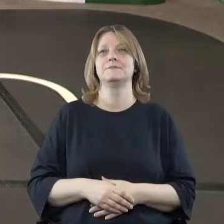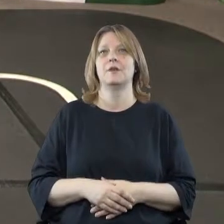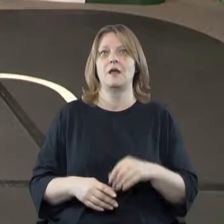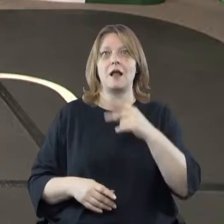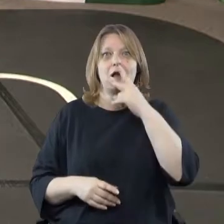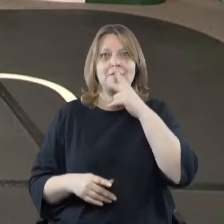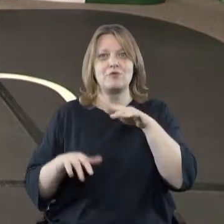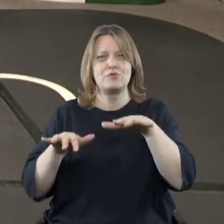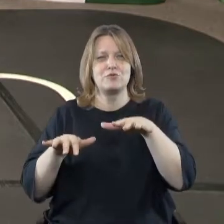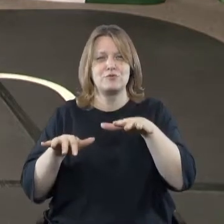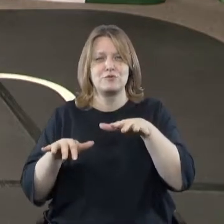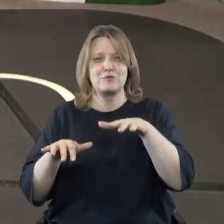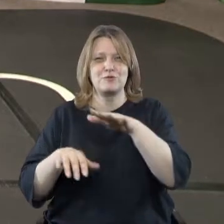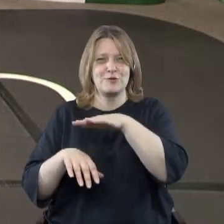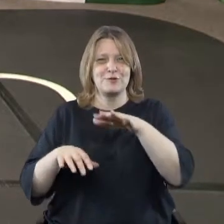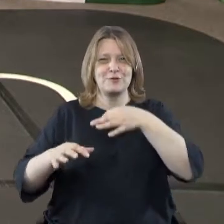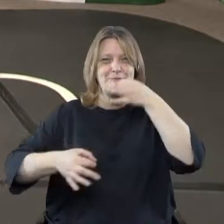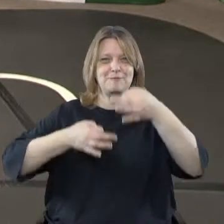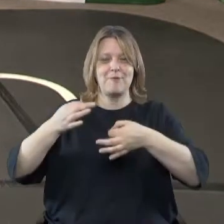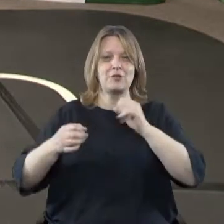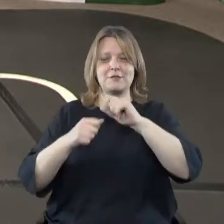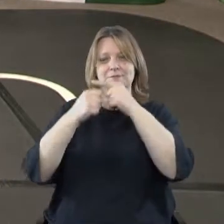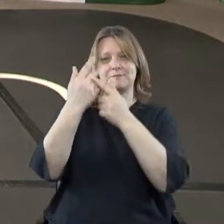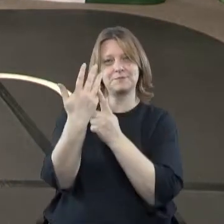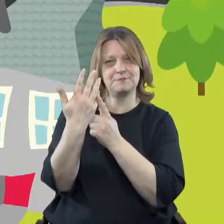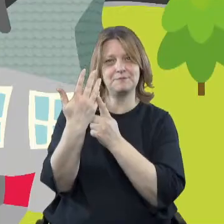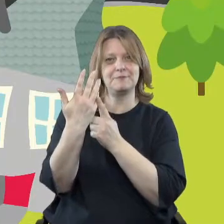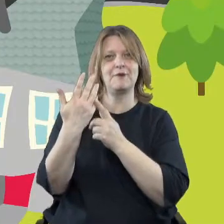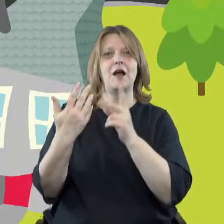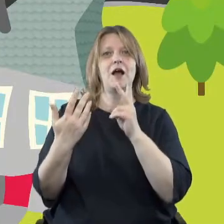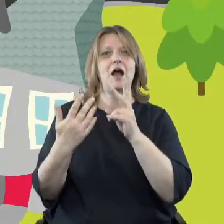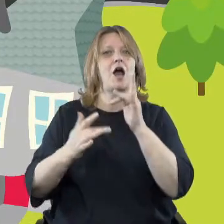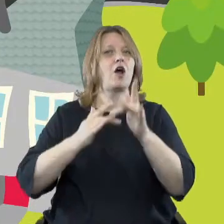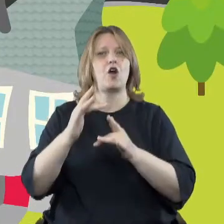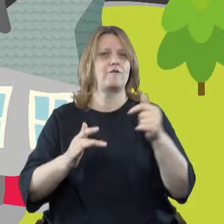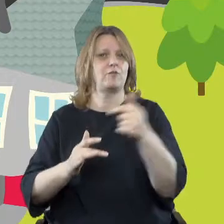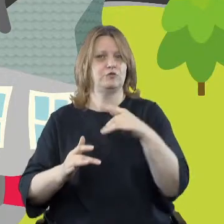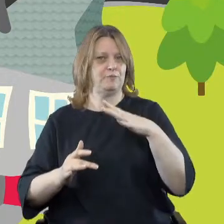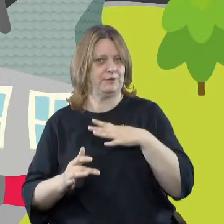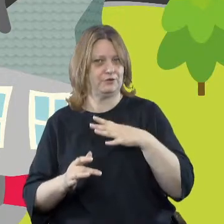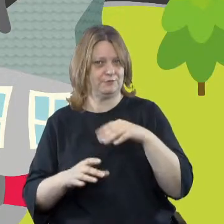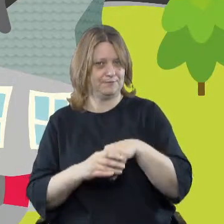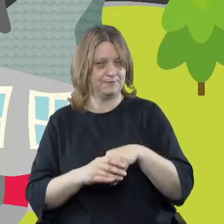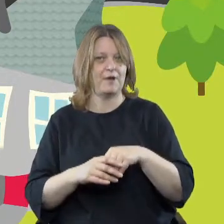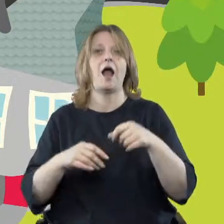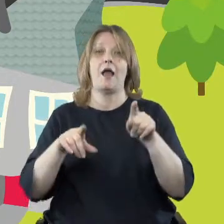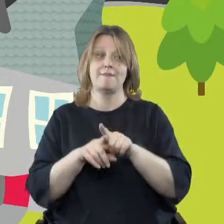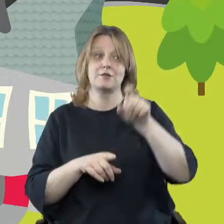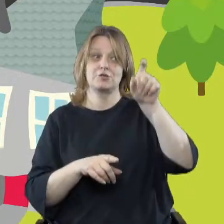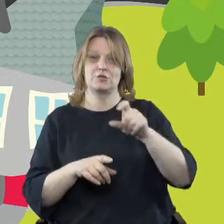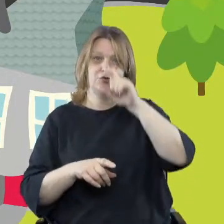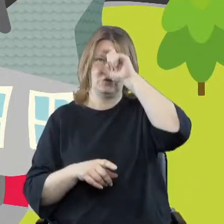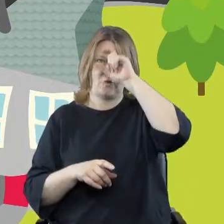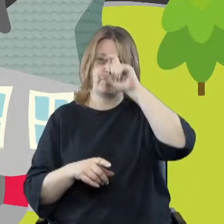dzieci się zgłasza, też by chciało powiedzieć. To jest 5 elementów, w które wyposażony powinien być rower oraz rowerzysta,